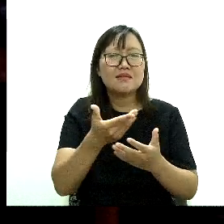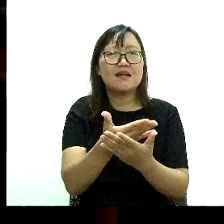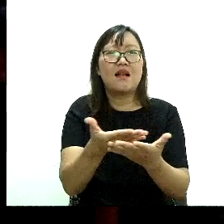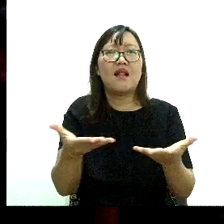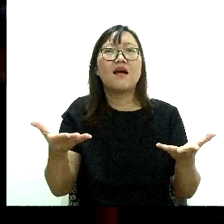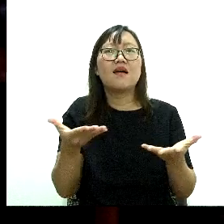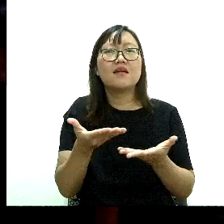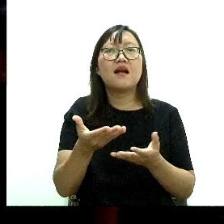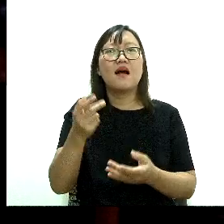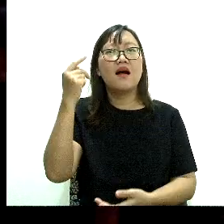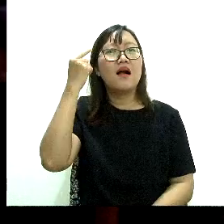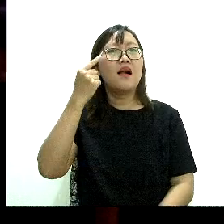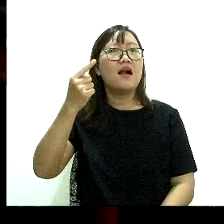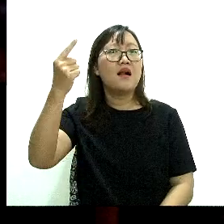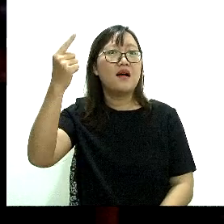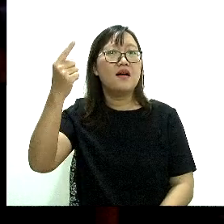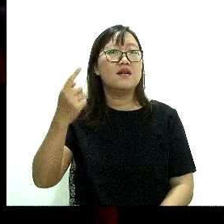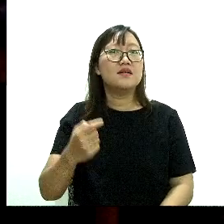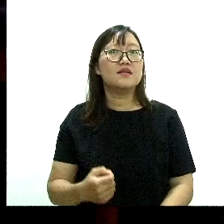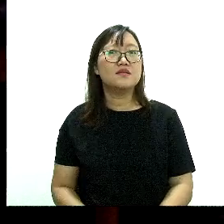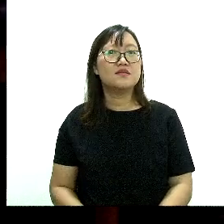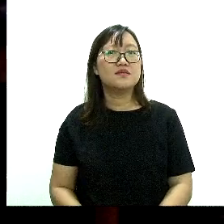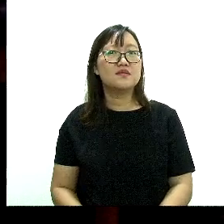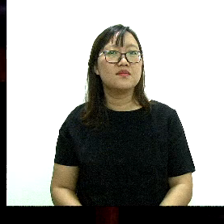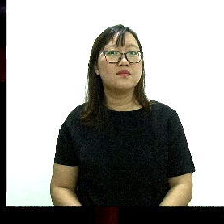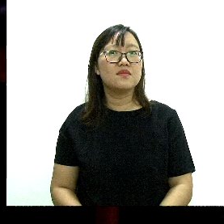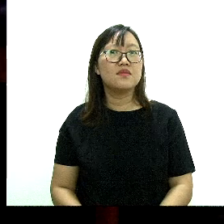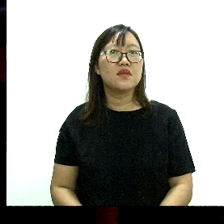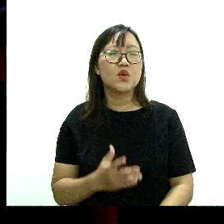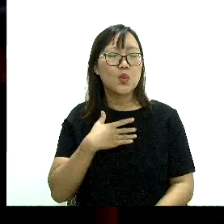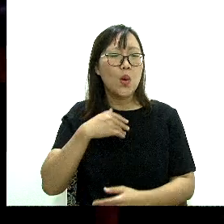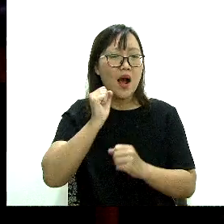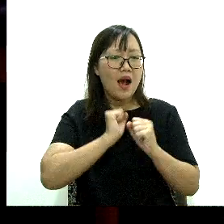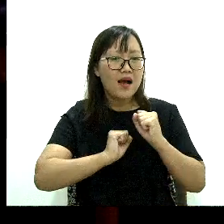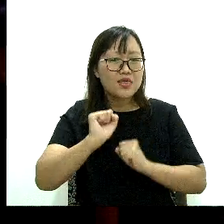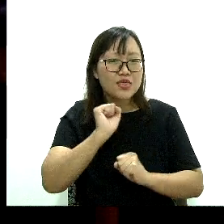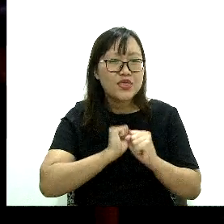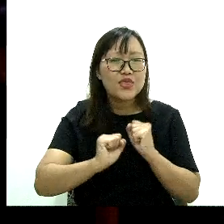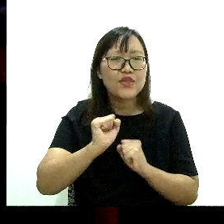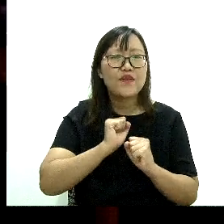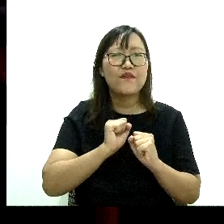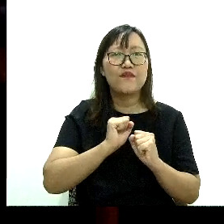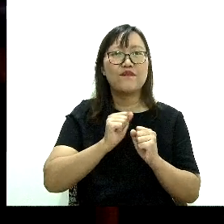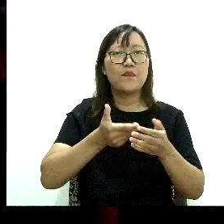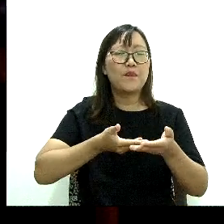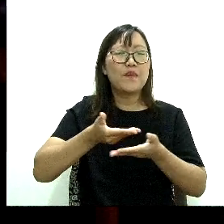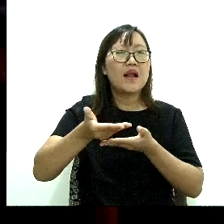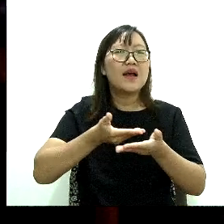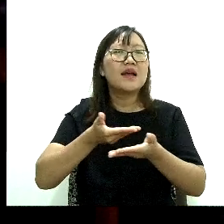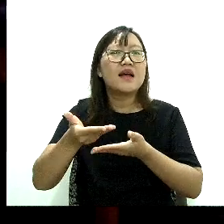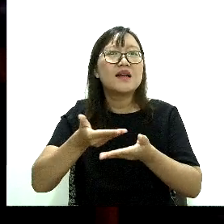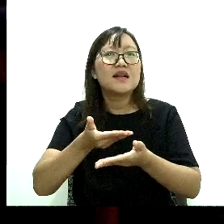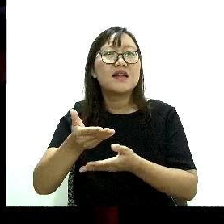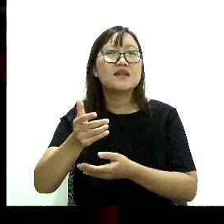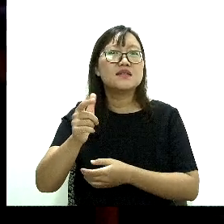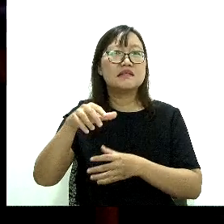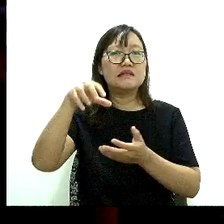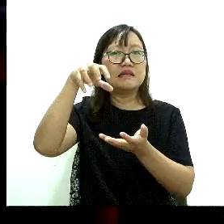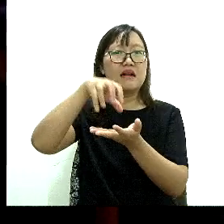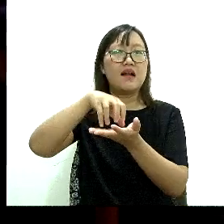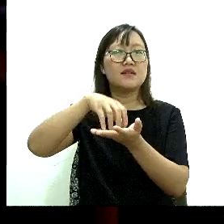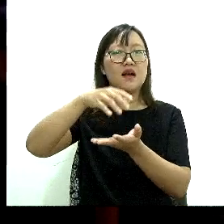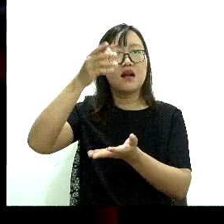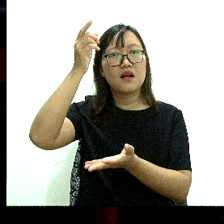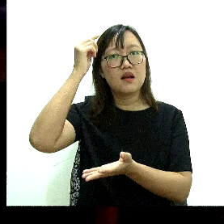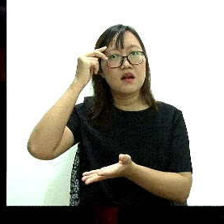yaitu berpartisipasi dalam kerajaan Allah. Mereka percaya bahwa Allah akan mencukupi hidup